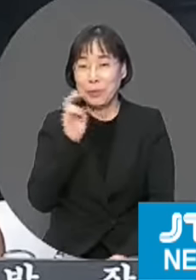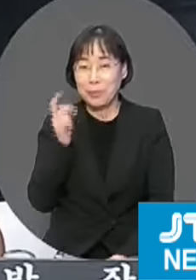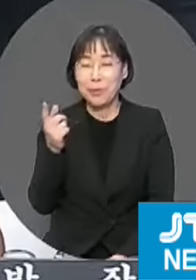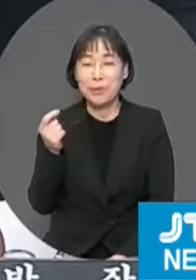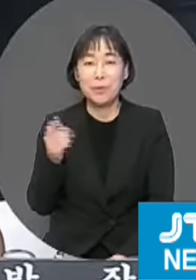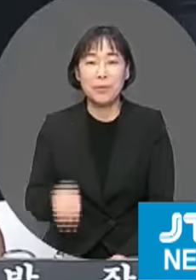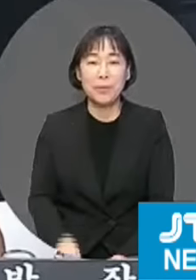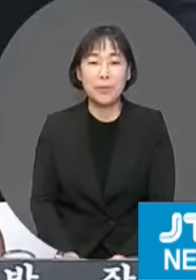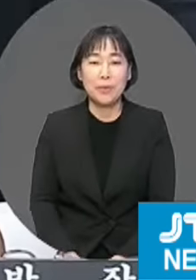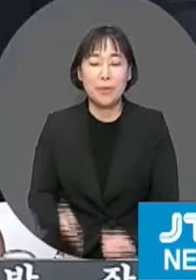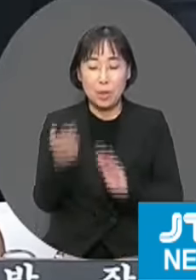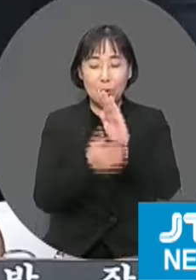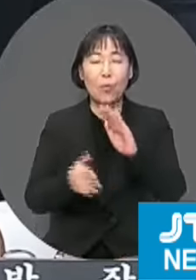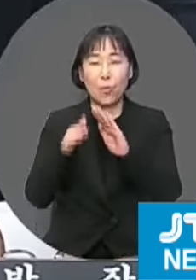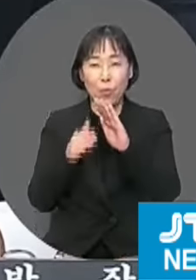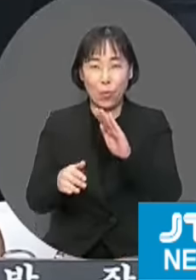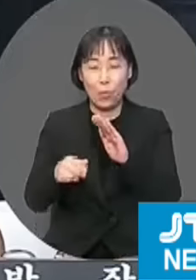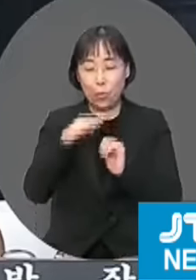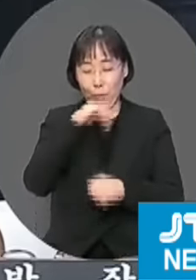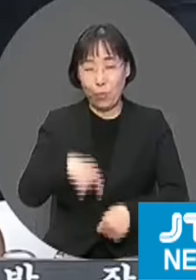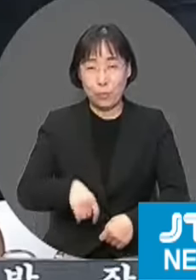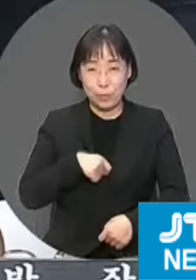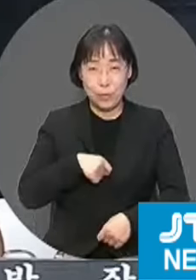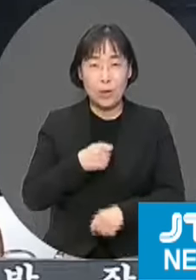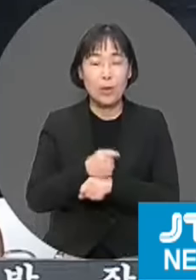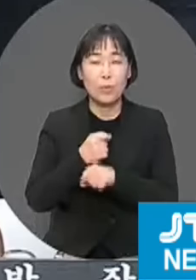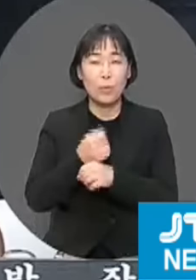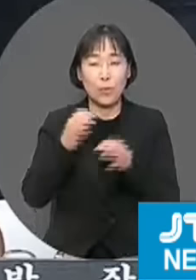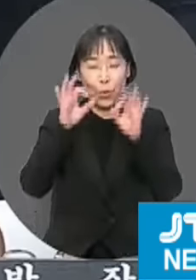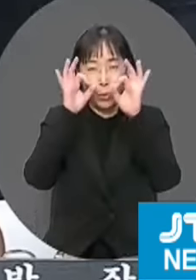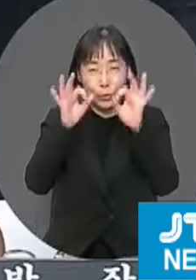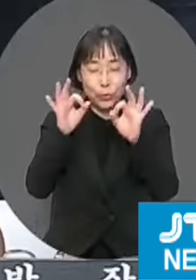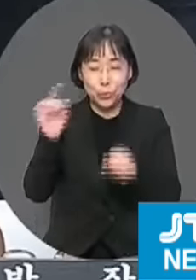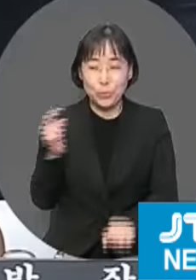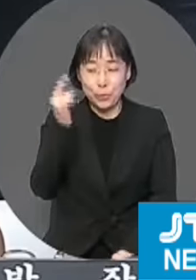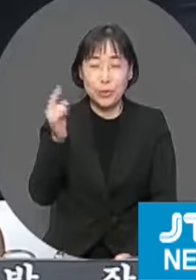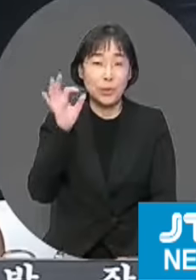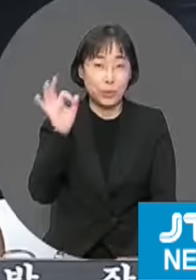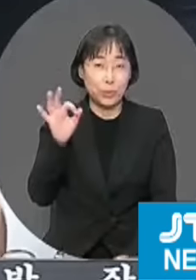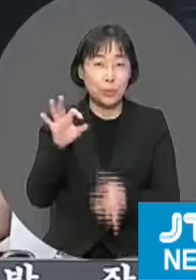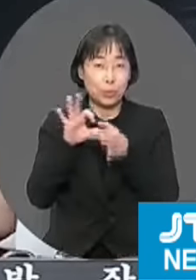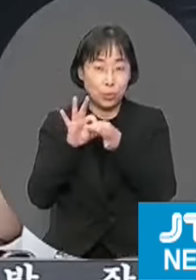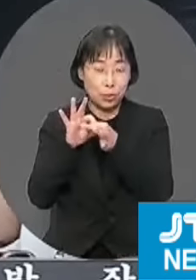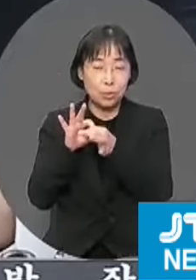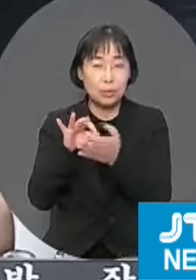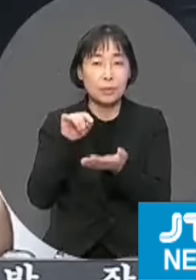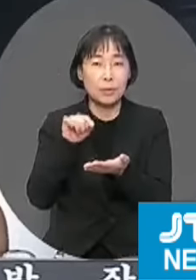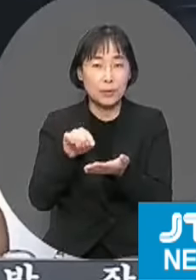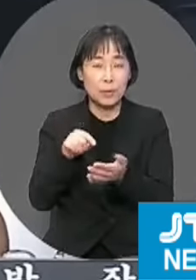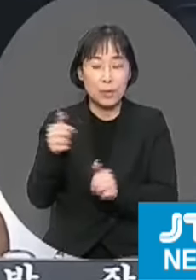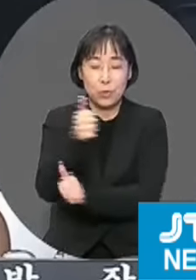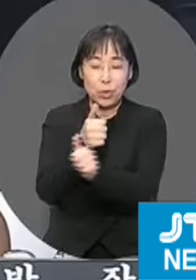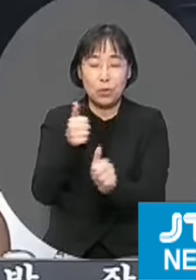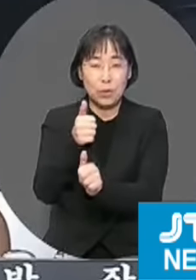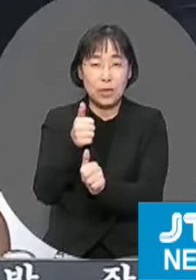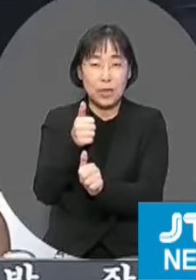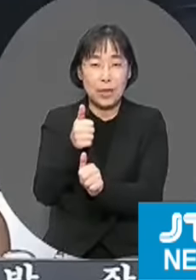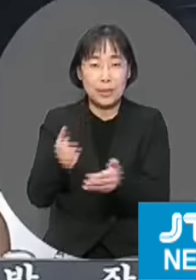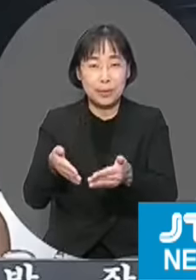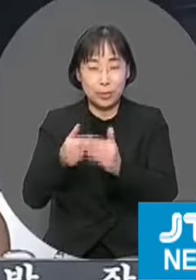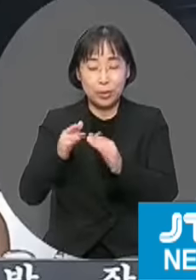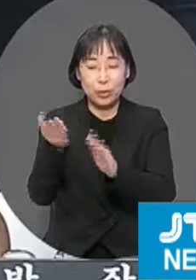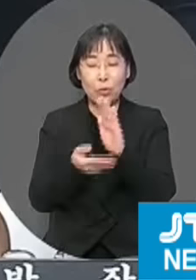공영성을 강화하고 네. 아마 수신료라든지 공영방송 운영과 관련해 갖고 네. 위원회를 만들어서 공영방송의